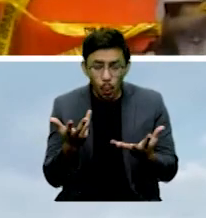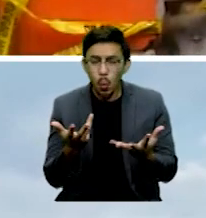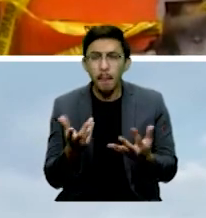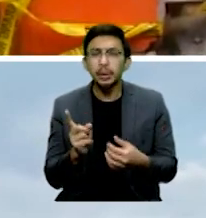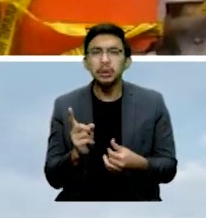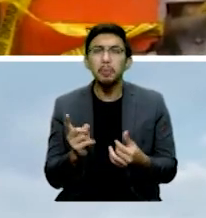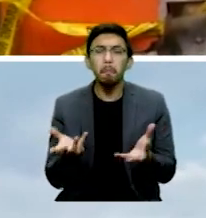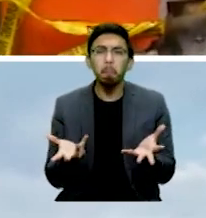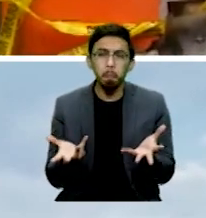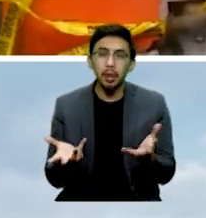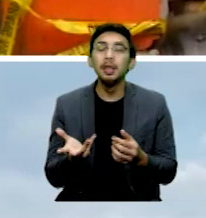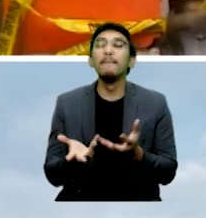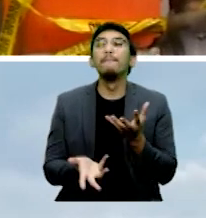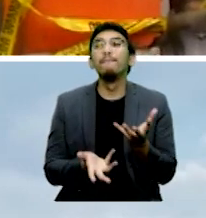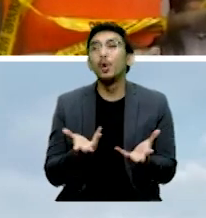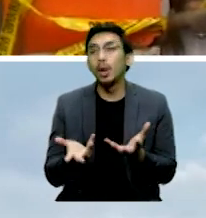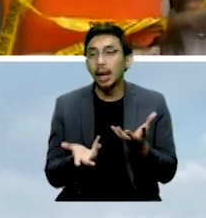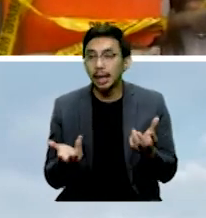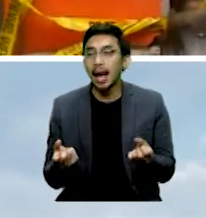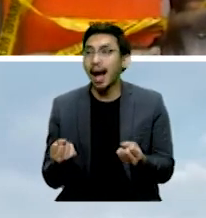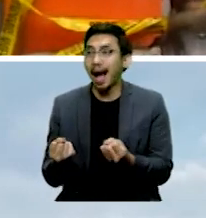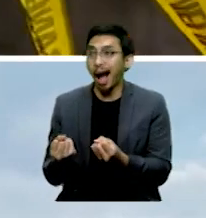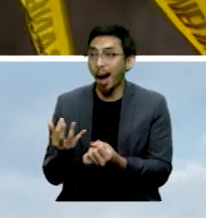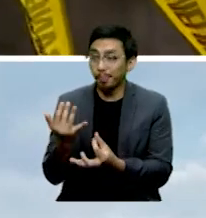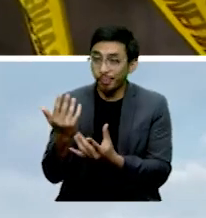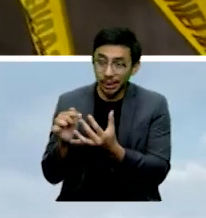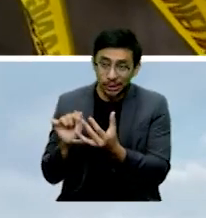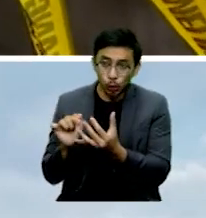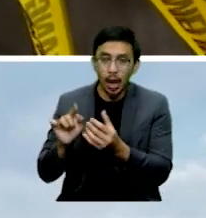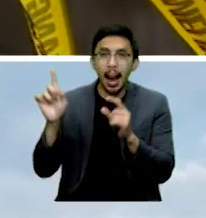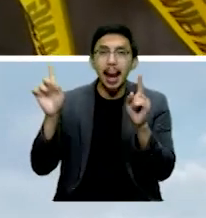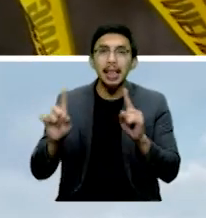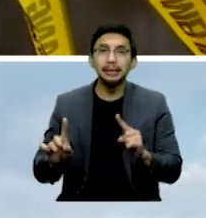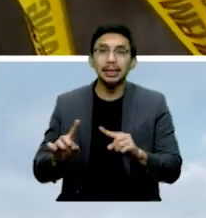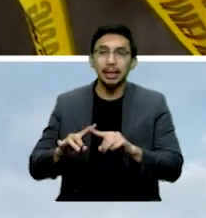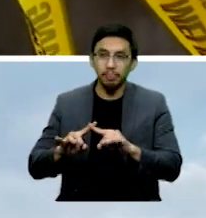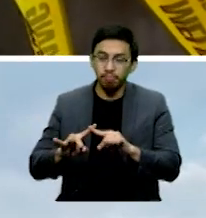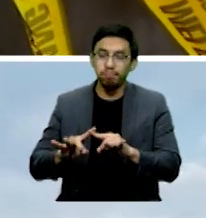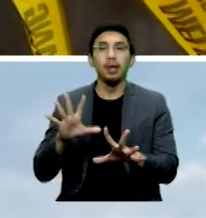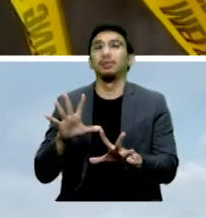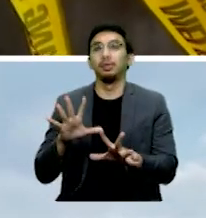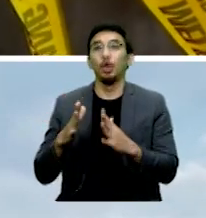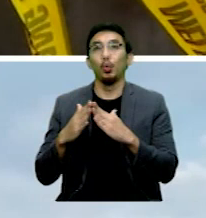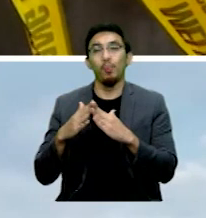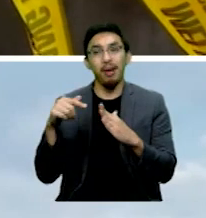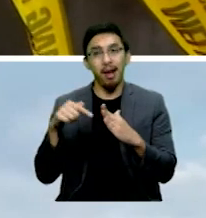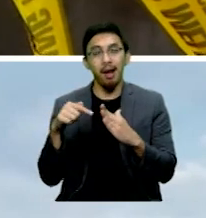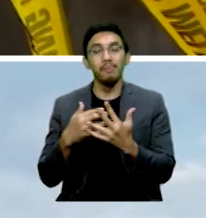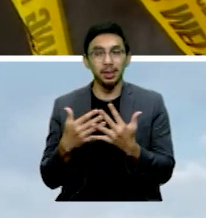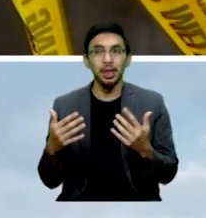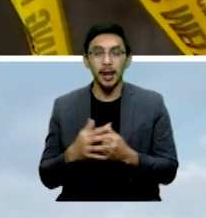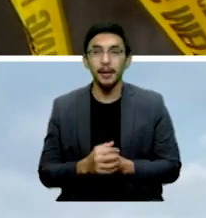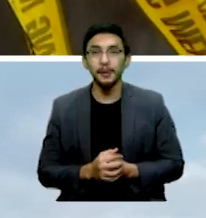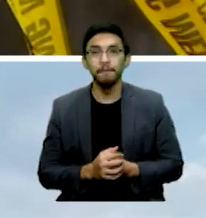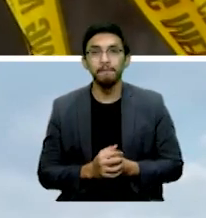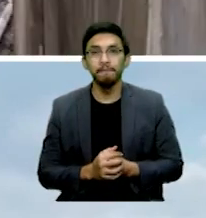saat ini diduga api berasal ataupun kebakaran berasal dari korsleting listrik di salah satu rumah warga. Sementara itu dapat kami sampaikan